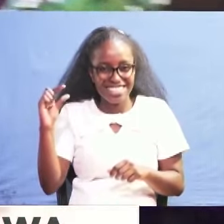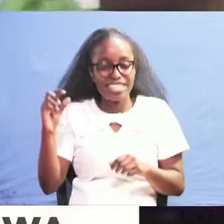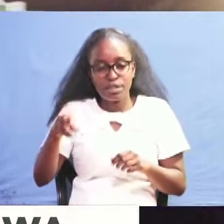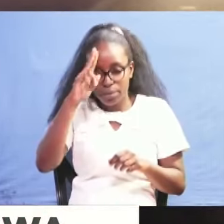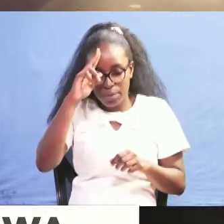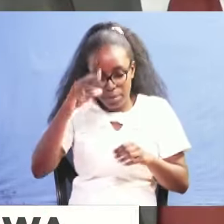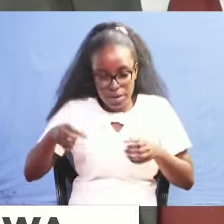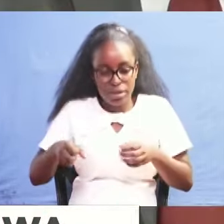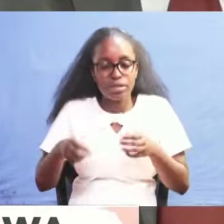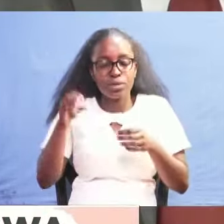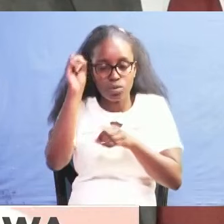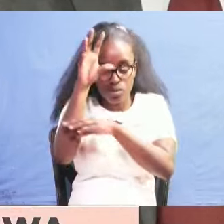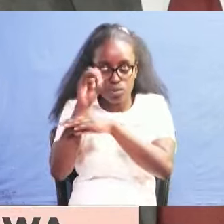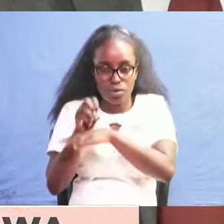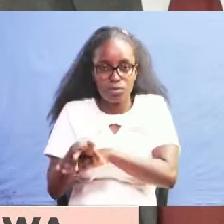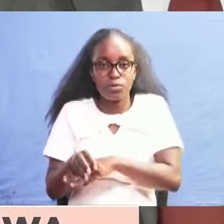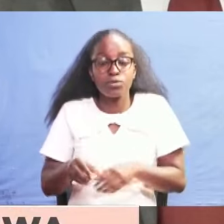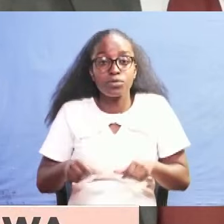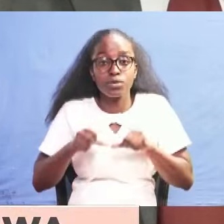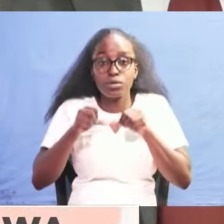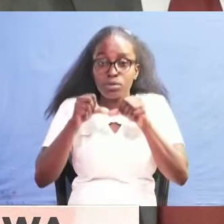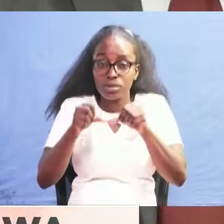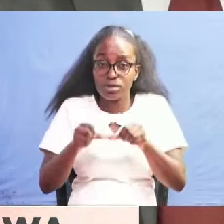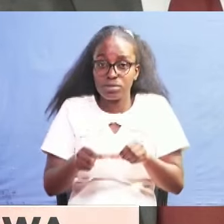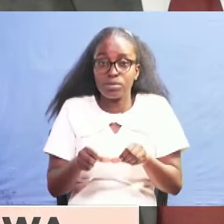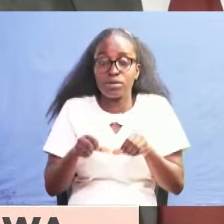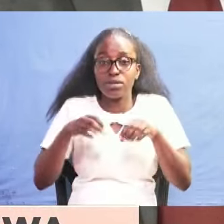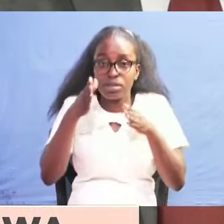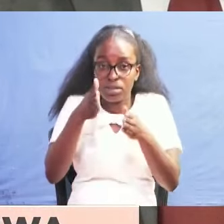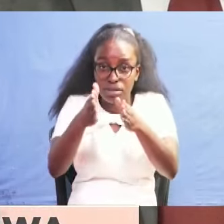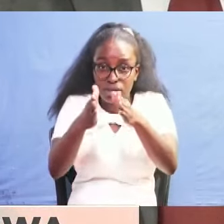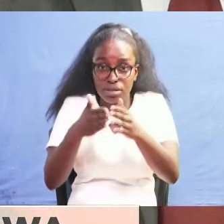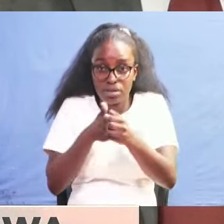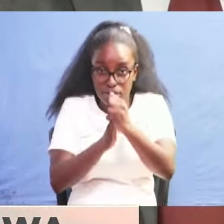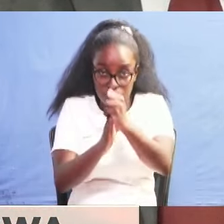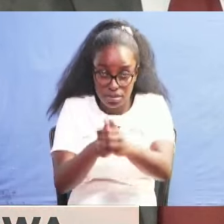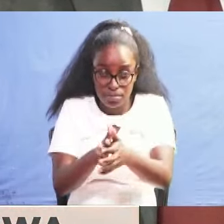trafiki. Tumepata kutoka kwa Kenya National Highways Authority ni kwamba